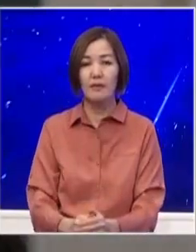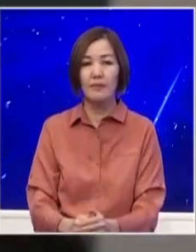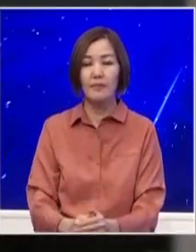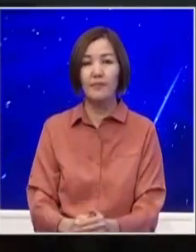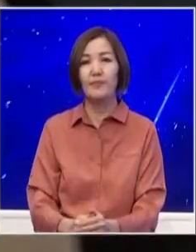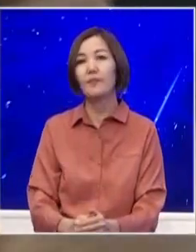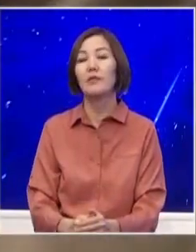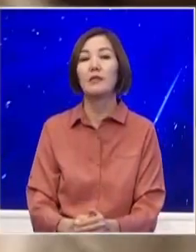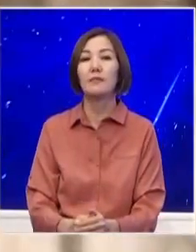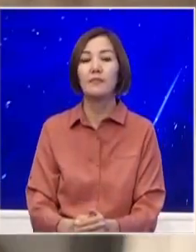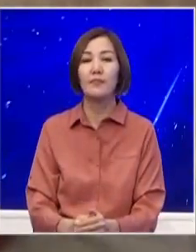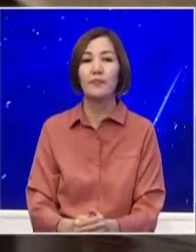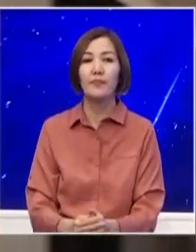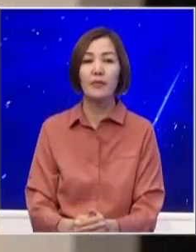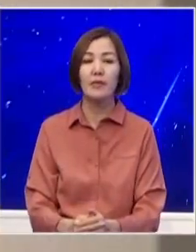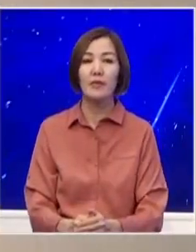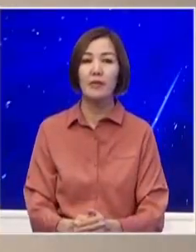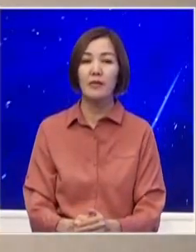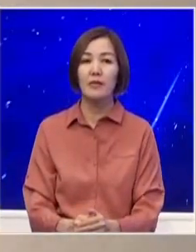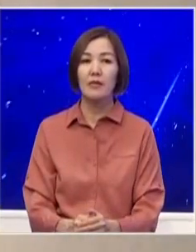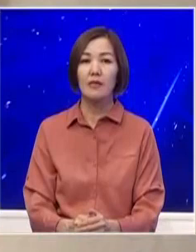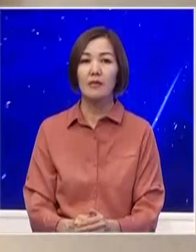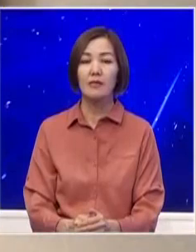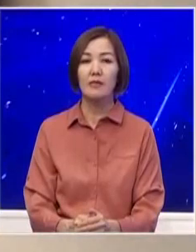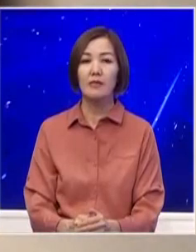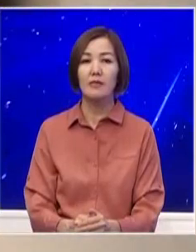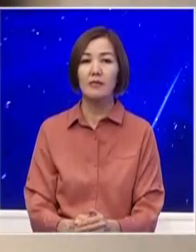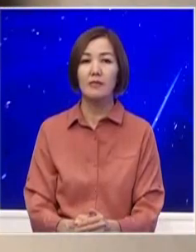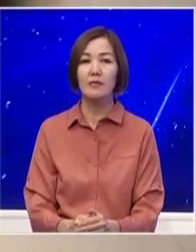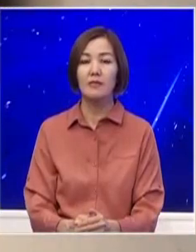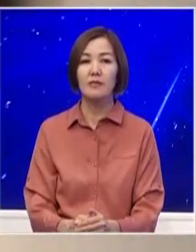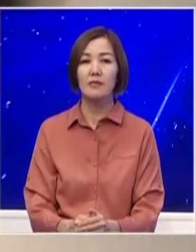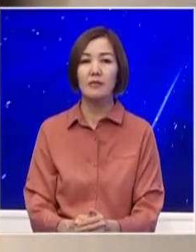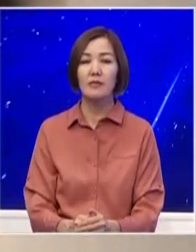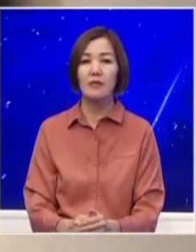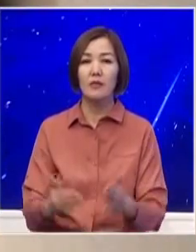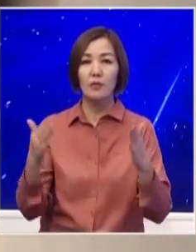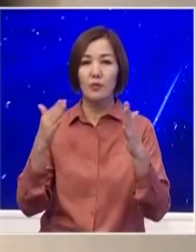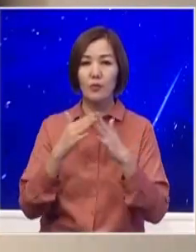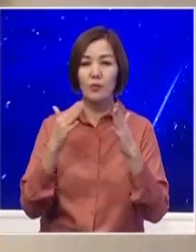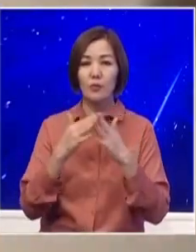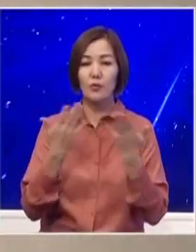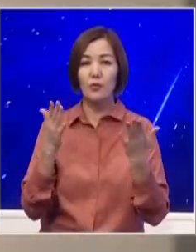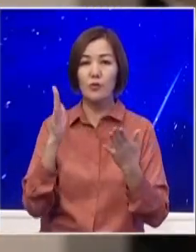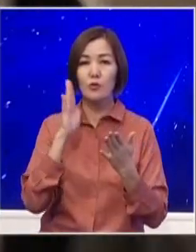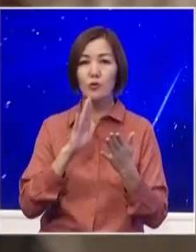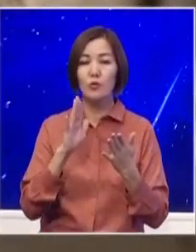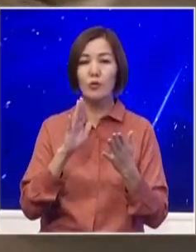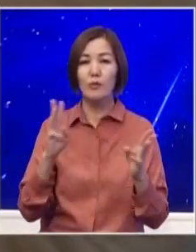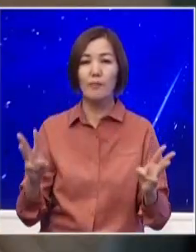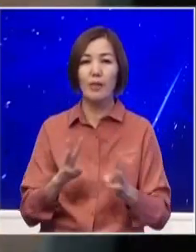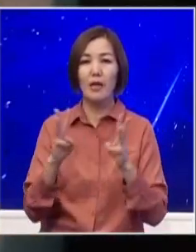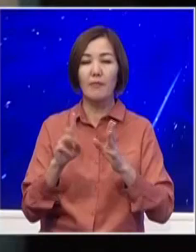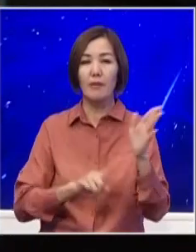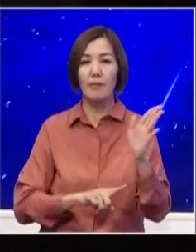Представляете, вот этот вот угол, да, комнаты, вот этот потолок, он весь свалился. И оттуда начало пламя прямо. И